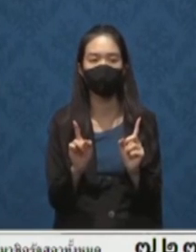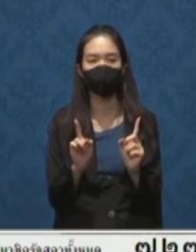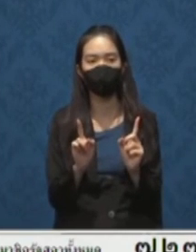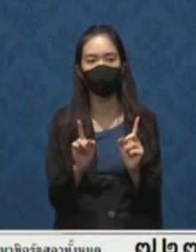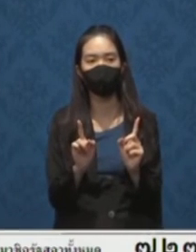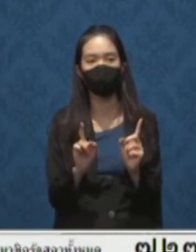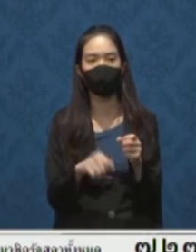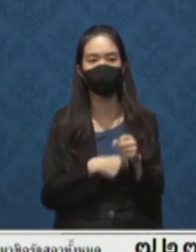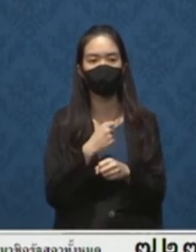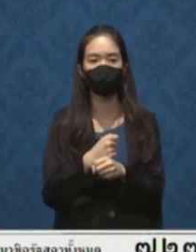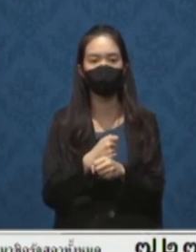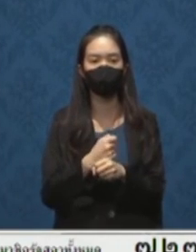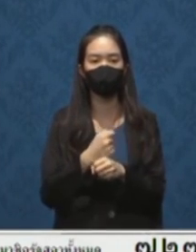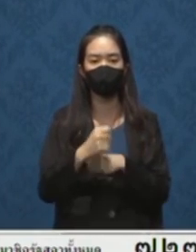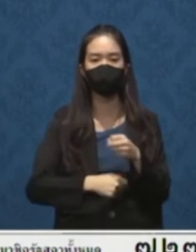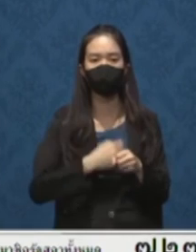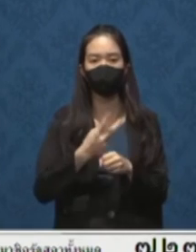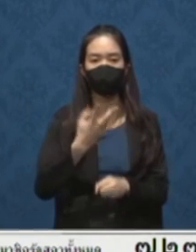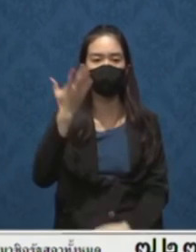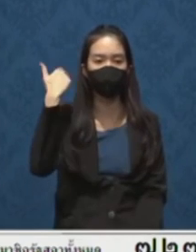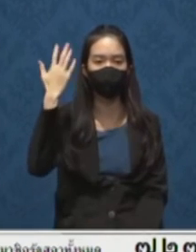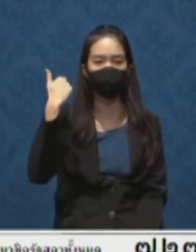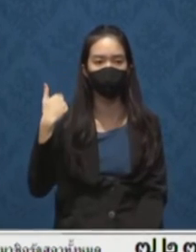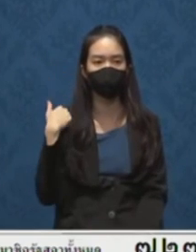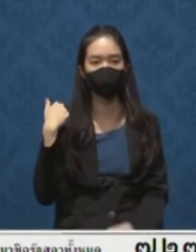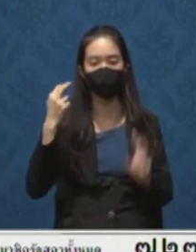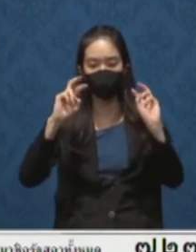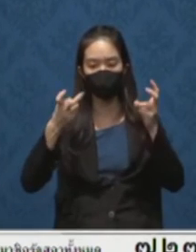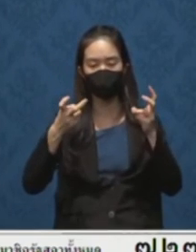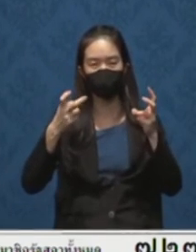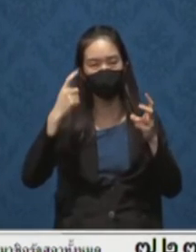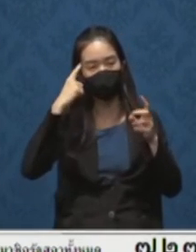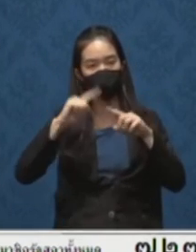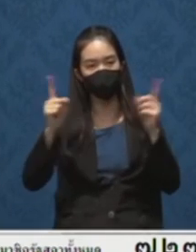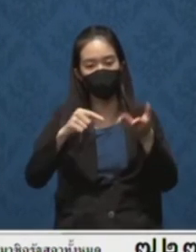ตั้งแต่เมอ 2 ปีที่แล้วทมยัตตินี้เข้ามาผมกเหนว่า